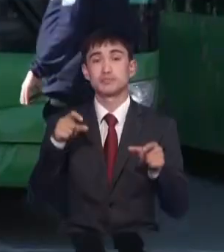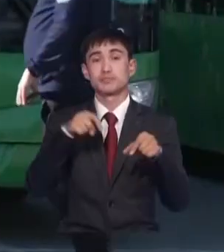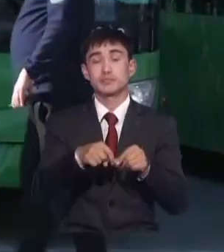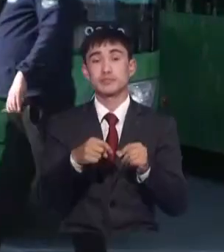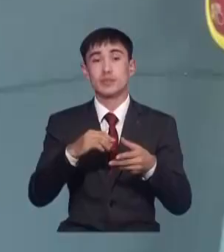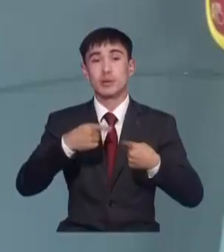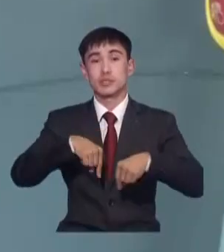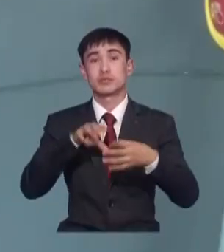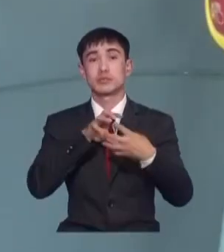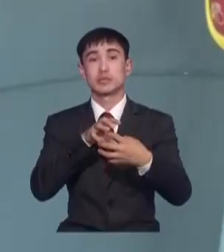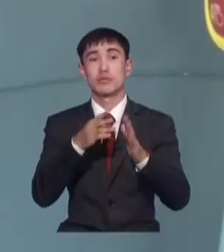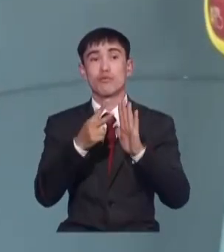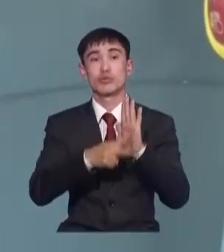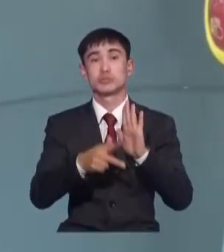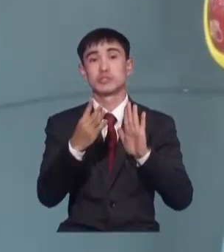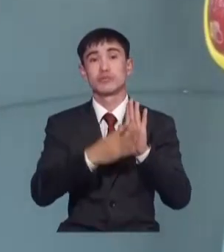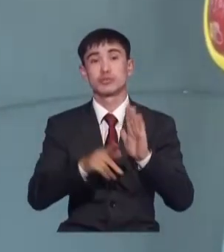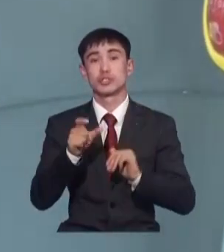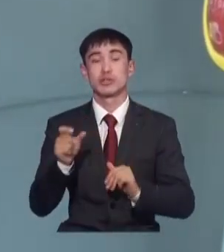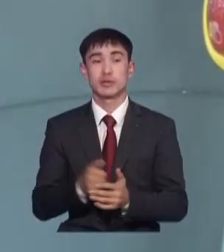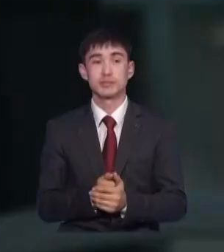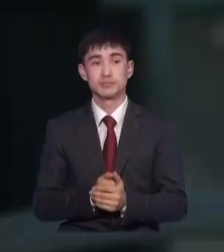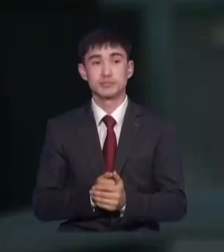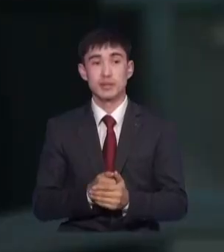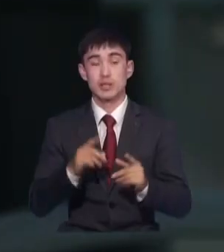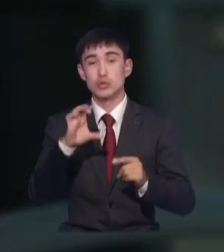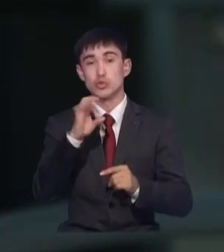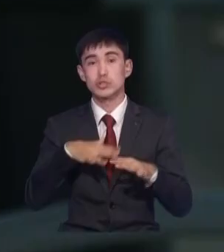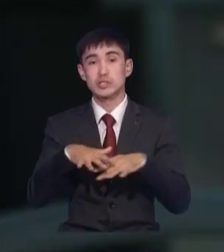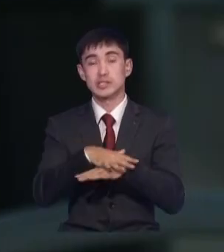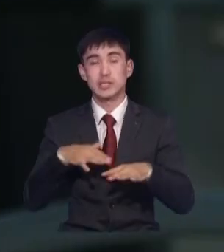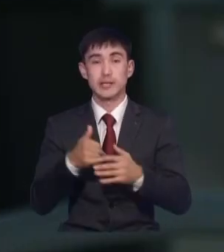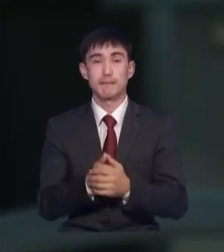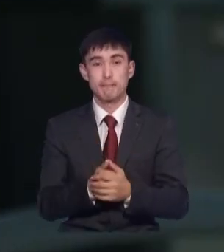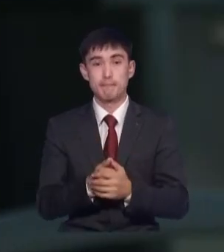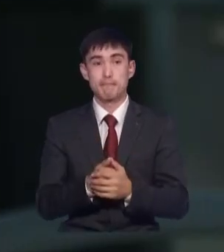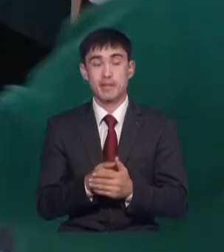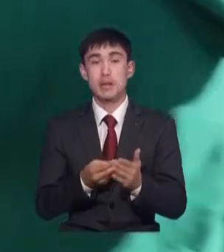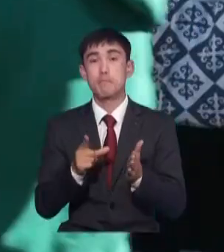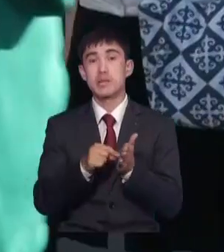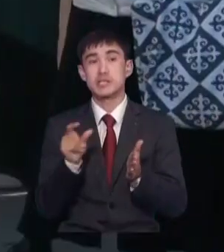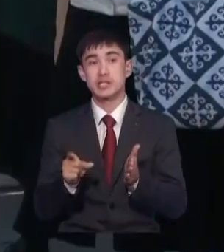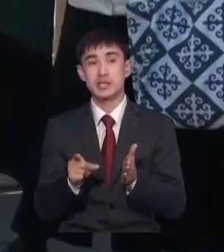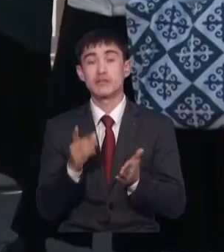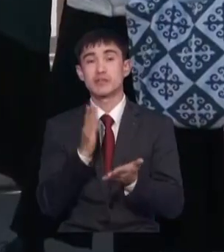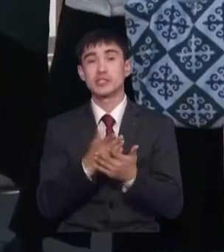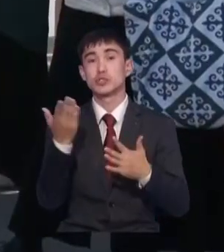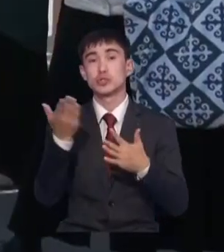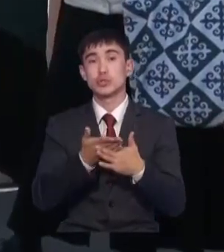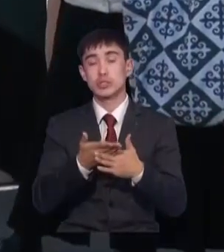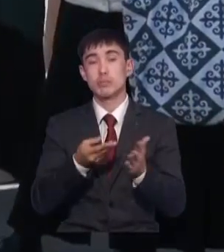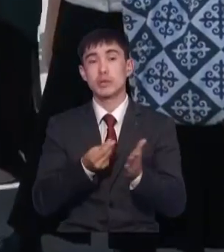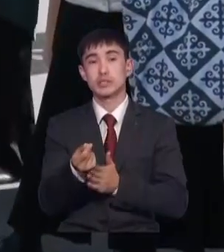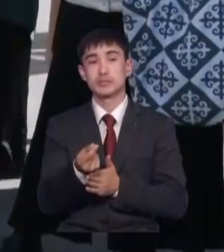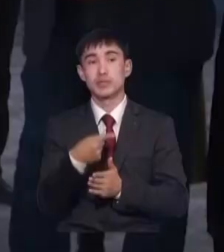общественном транспорте составляет 80-90 человек. Для социально уязвимых слоев населения и пенсионеров предусмотрена скидка за